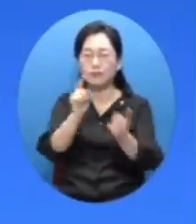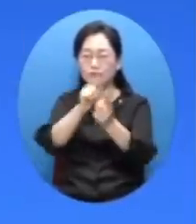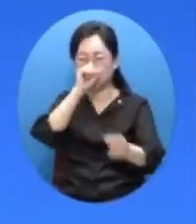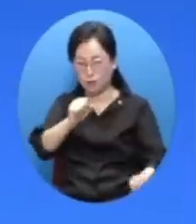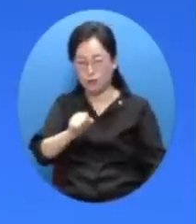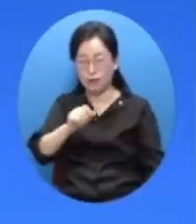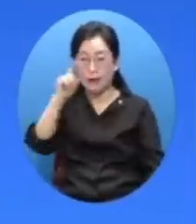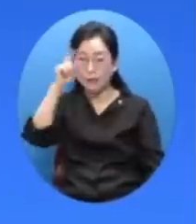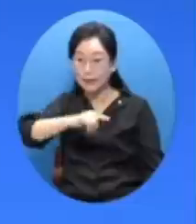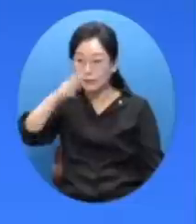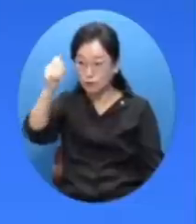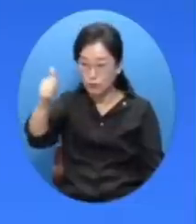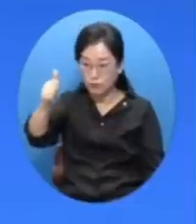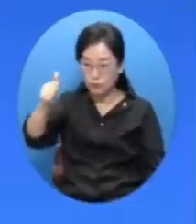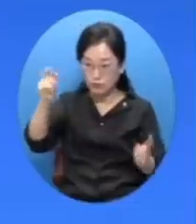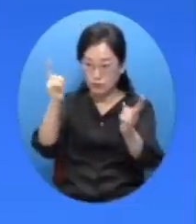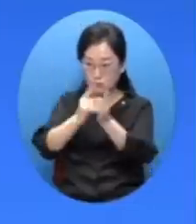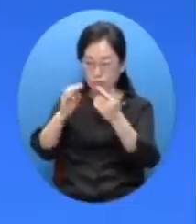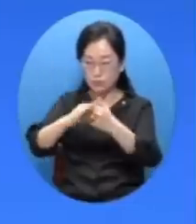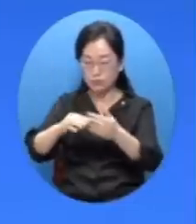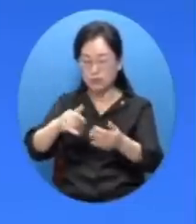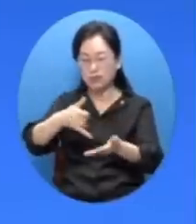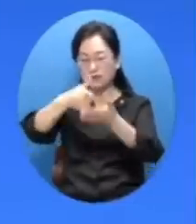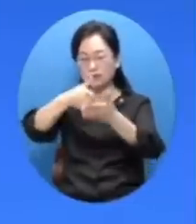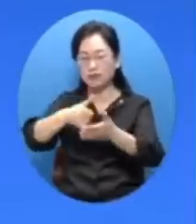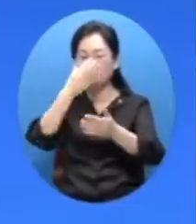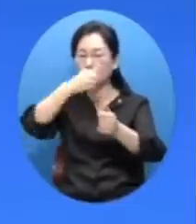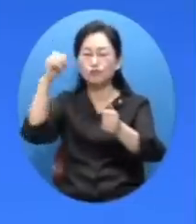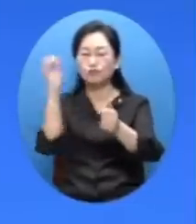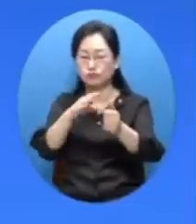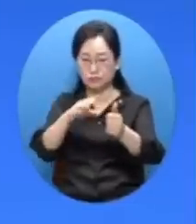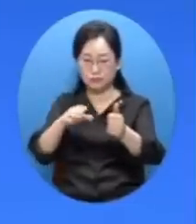만나면 악한 종은 인격적으로 무시하고 늘